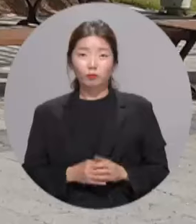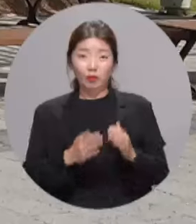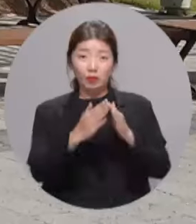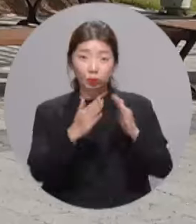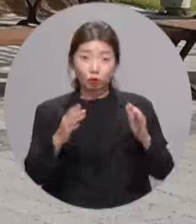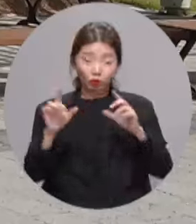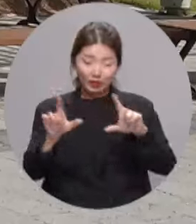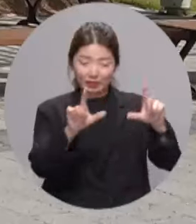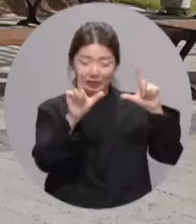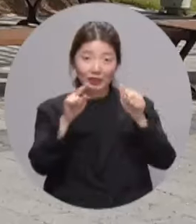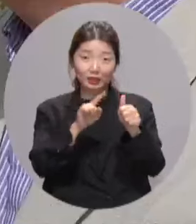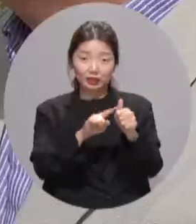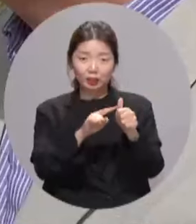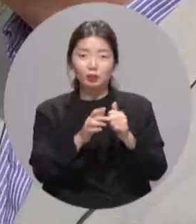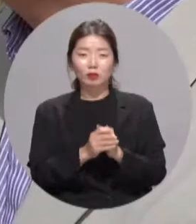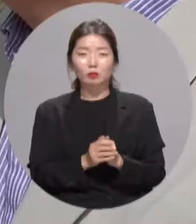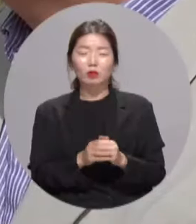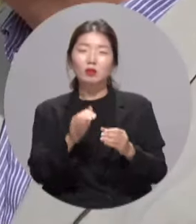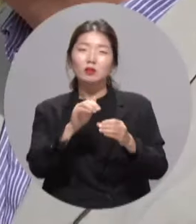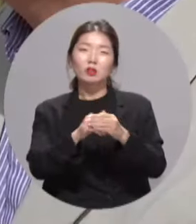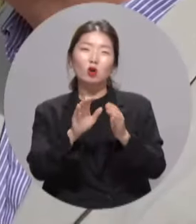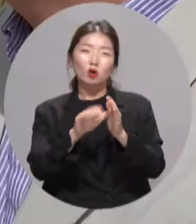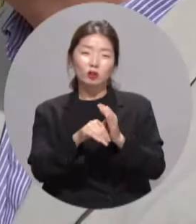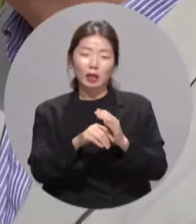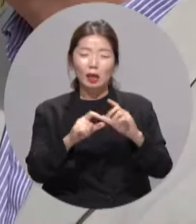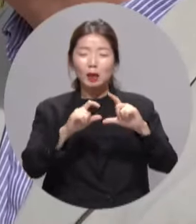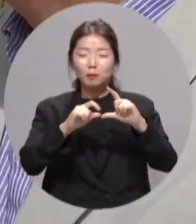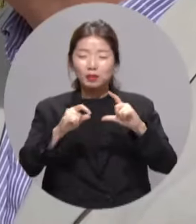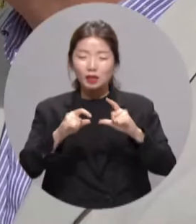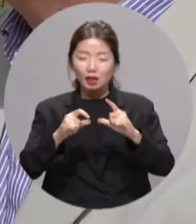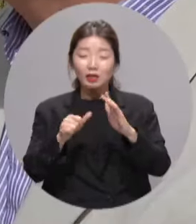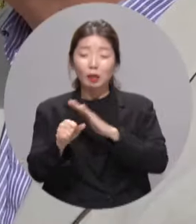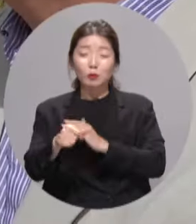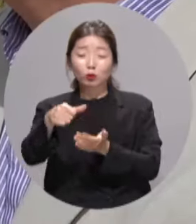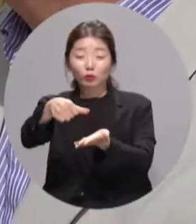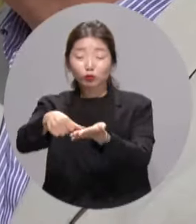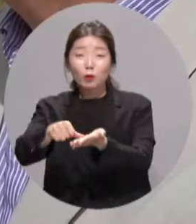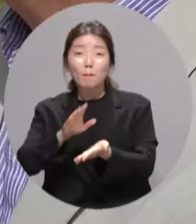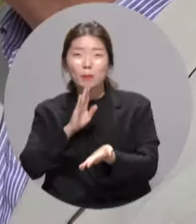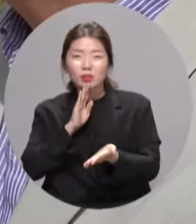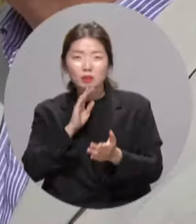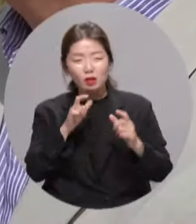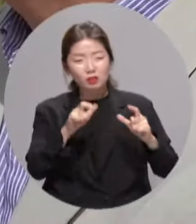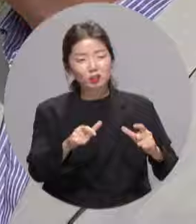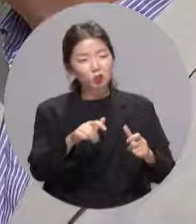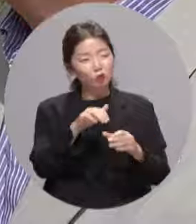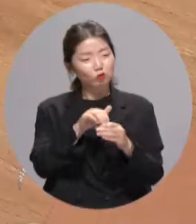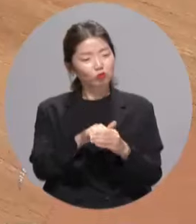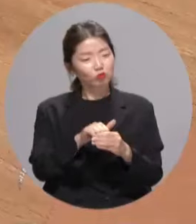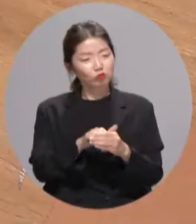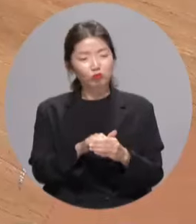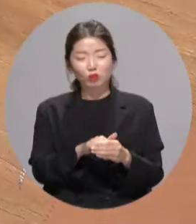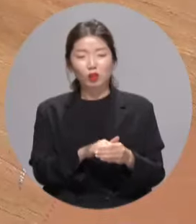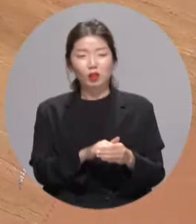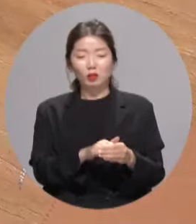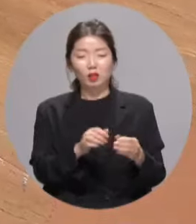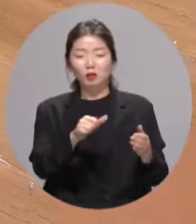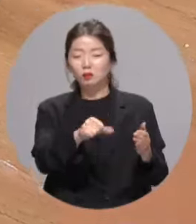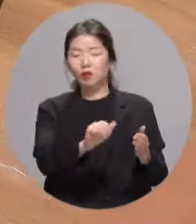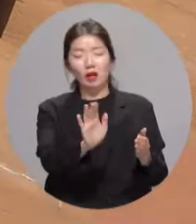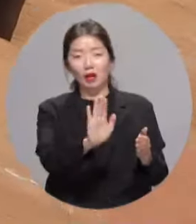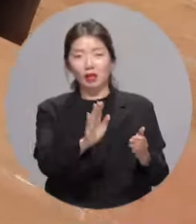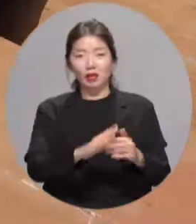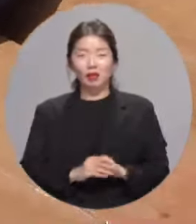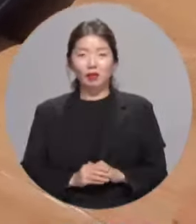전주에 사는 박모 씨는 총선에서 정당 비례대표에는 투표했지만 지역구 후보 투표에는 무효표를